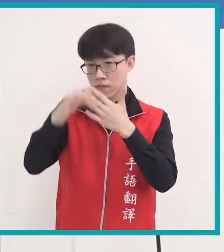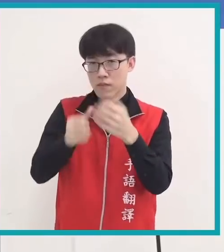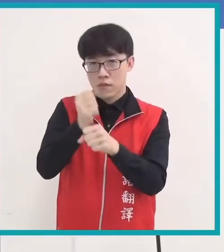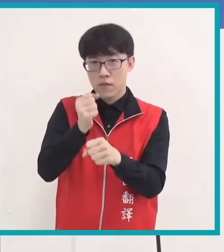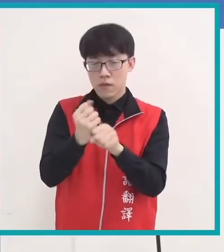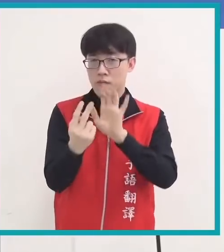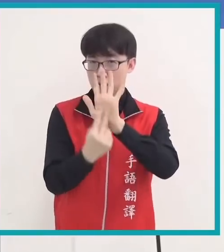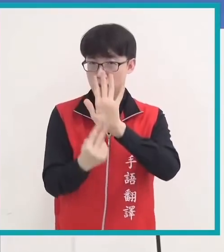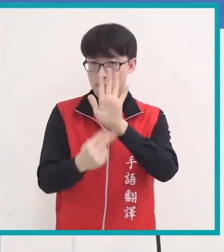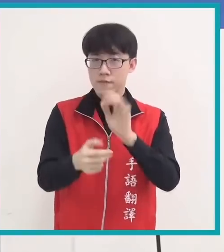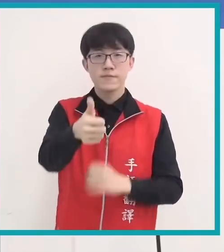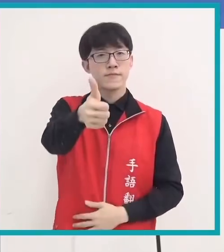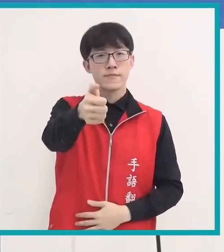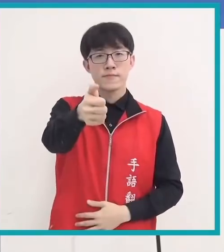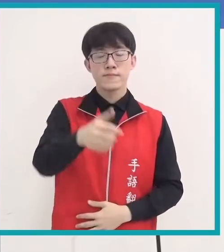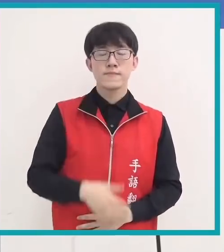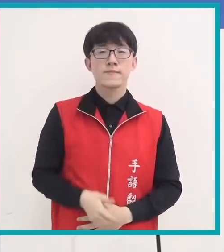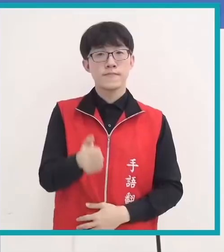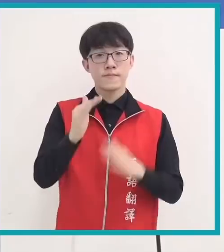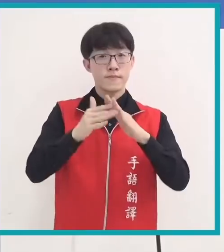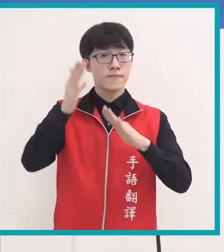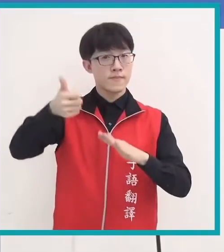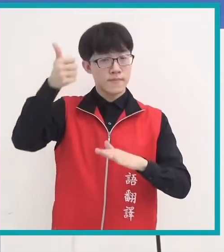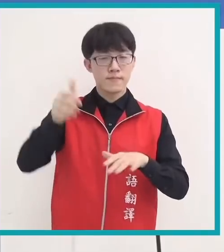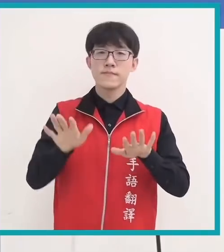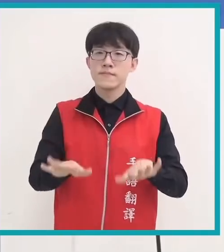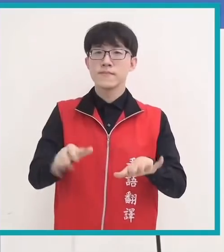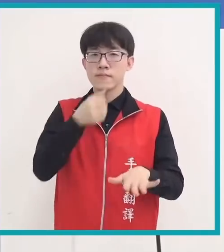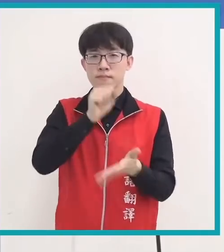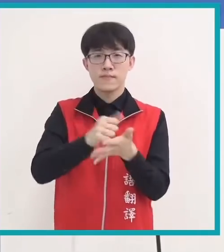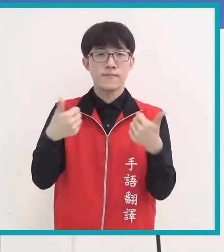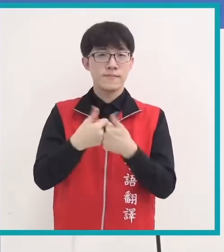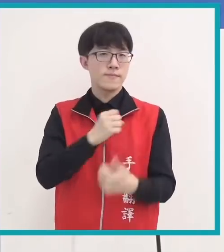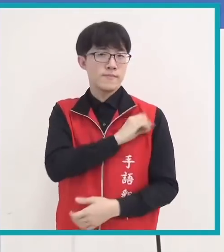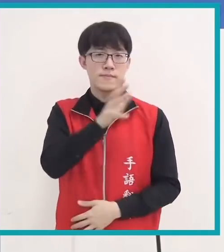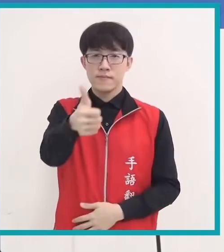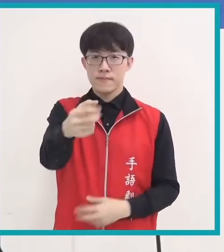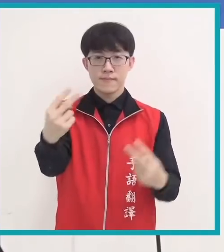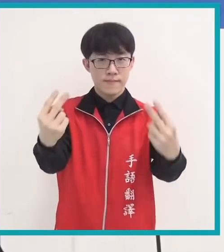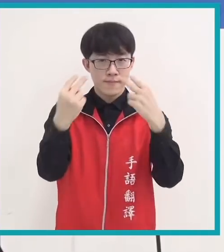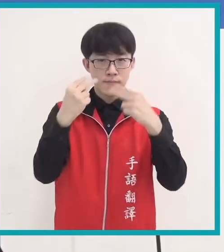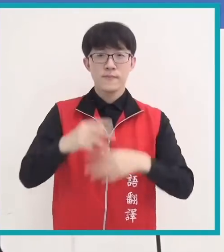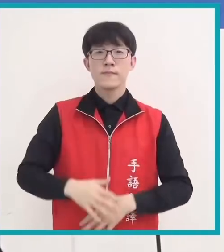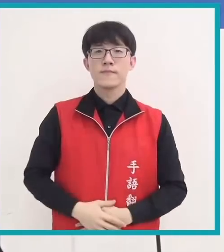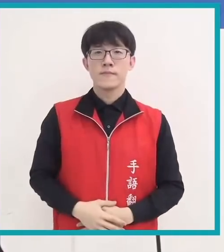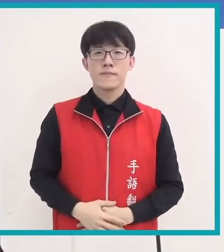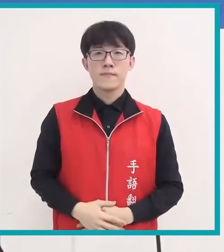好，谢谢。 好，谢谢市长的说明，今天的记者会到这边结束，谢谢大家。